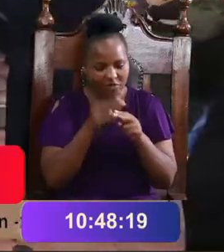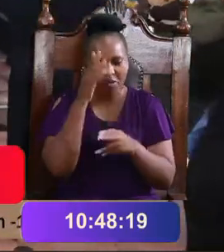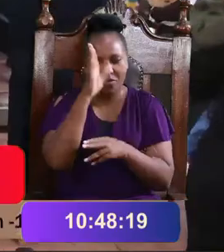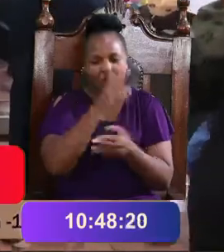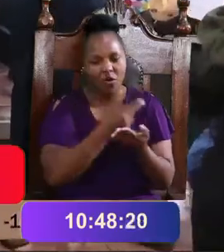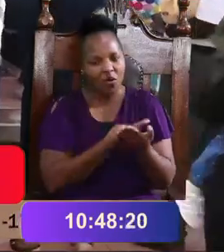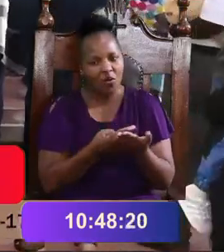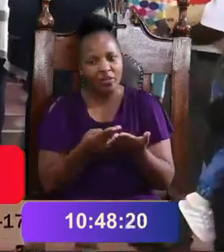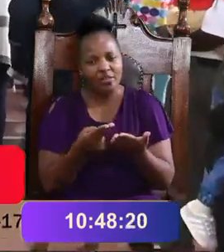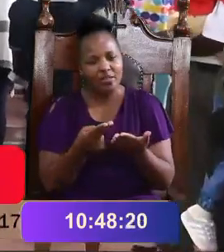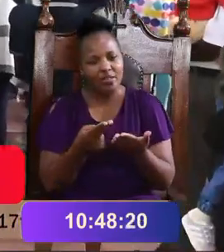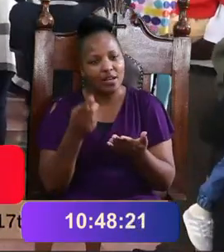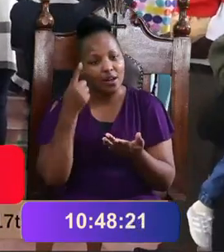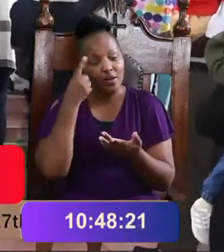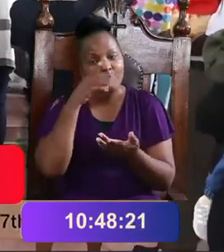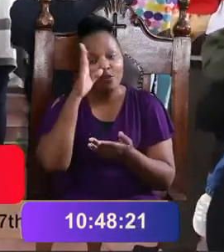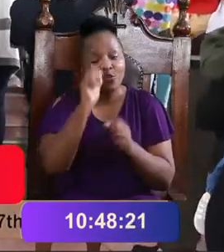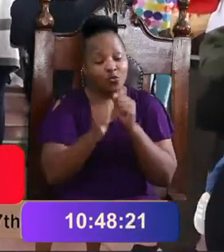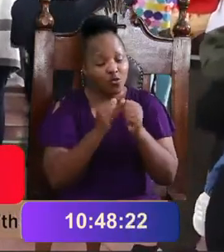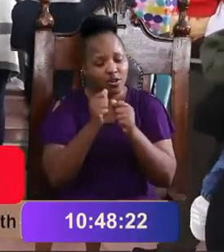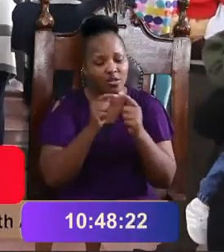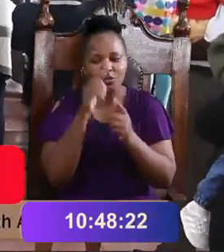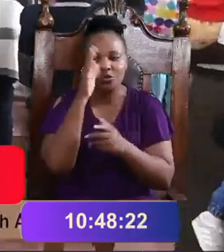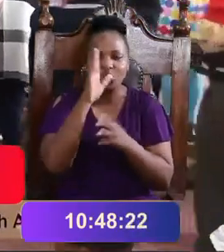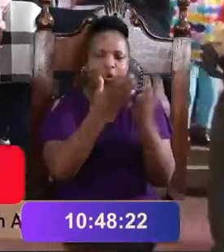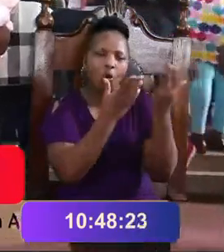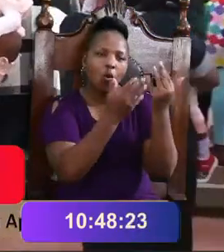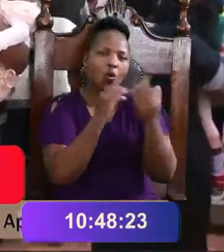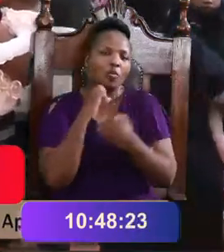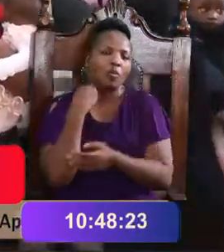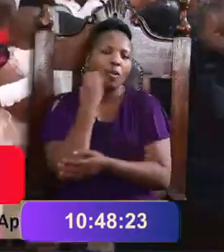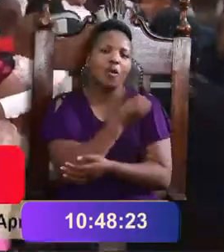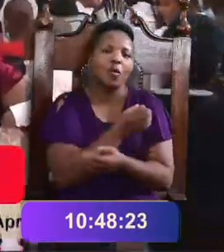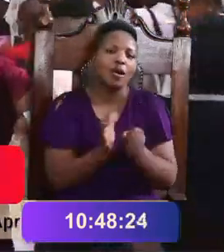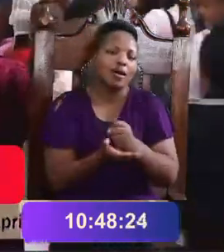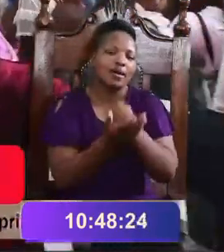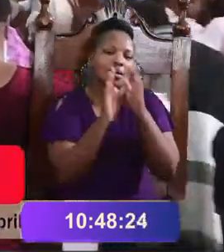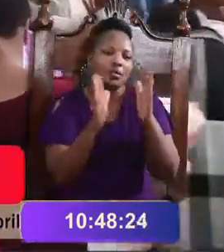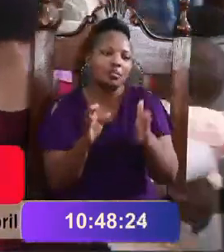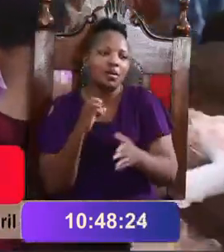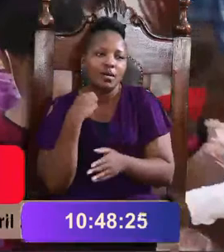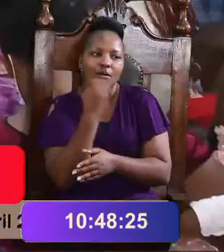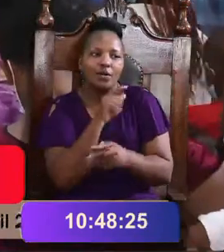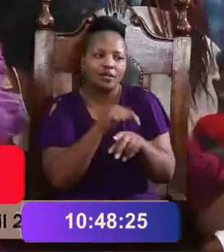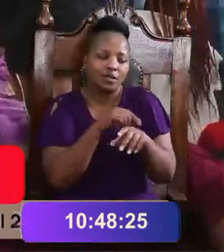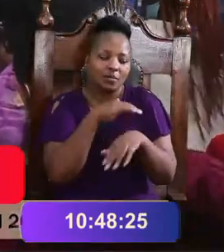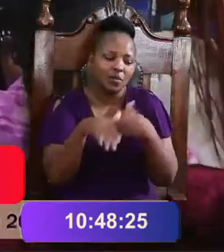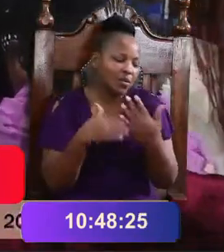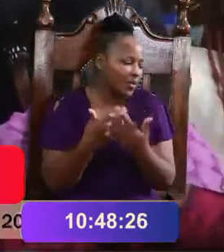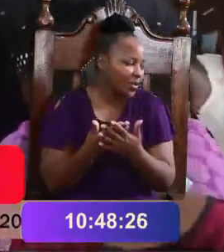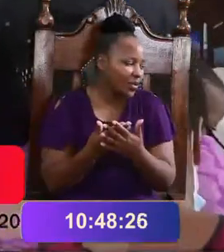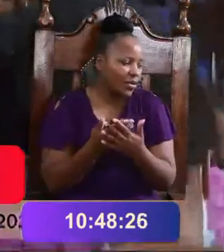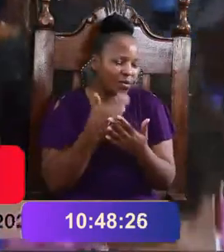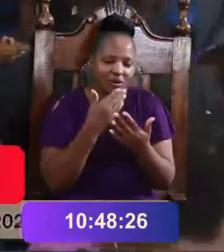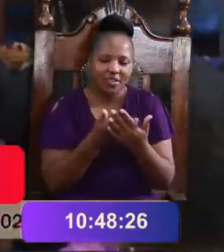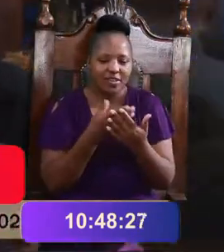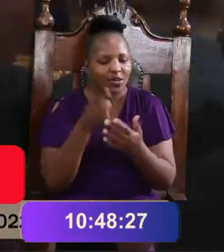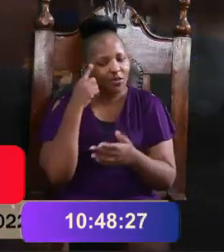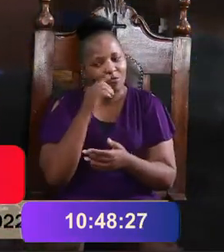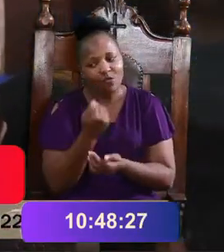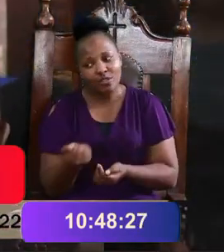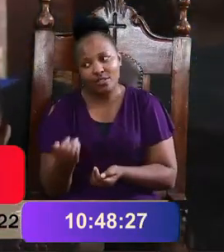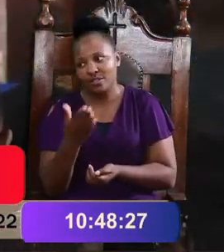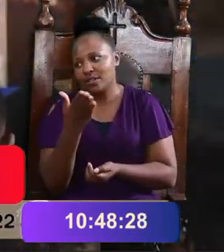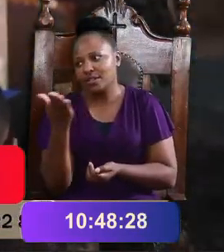takatifu kwa sababu wewe ni kimbilio na tegemeo letu, msaada wetu wa wakati wote. Tunakushukuru kwa hawa